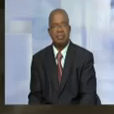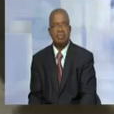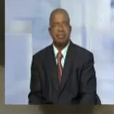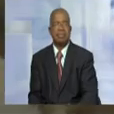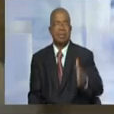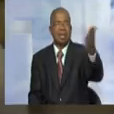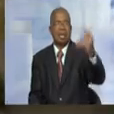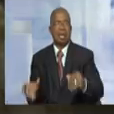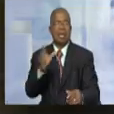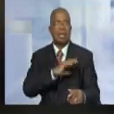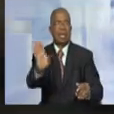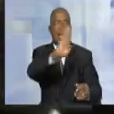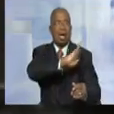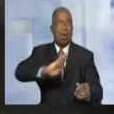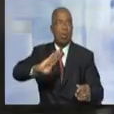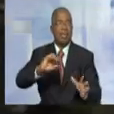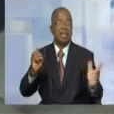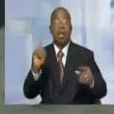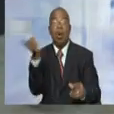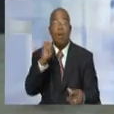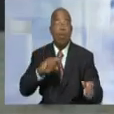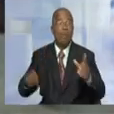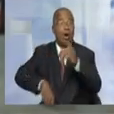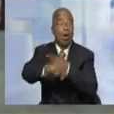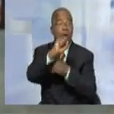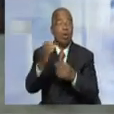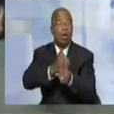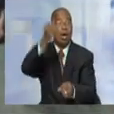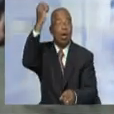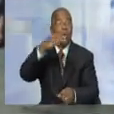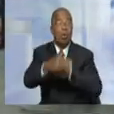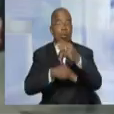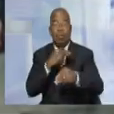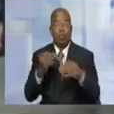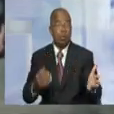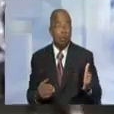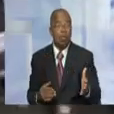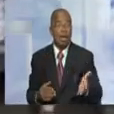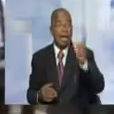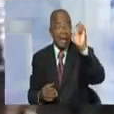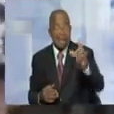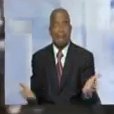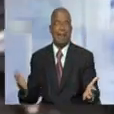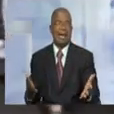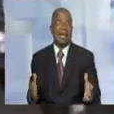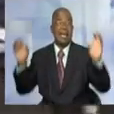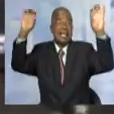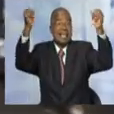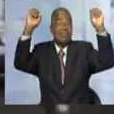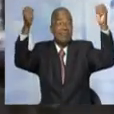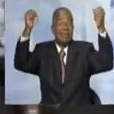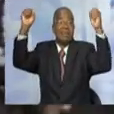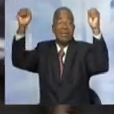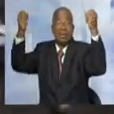La police brésilienne a dispersé samedi soir avec des gaz lacrymogènes des centaines de manifestants. Plusieurs personnes ont été arrêtées lors d'une manifestation